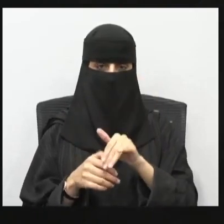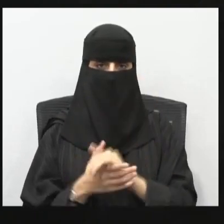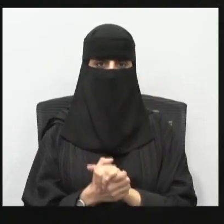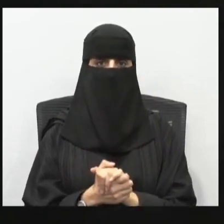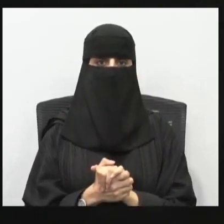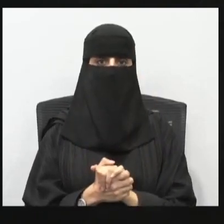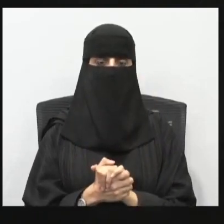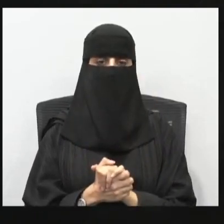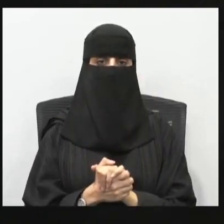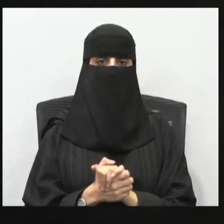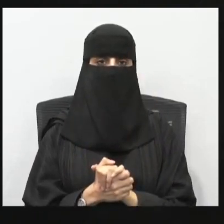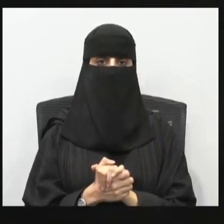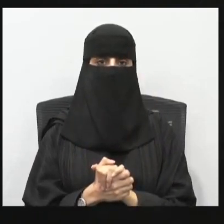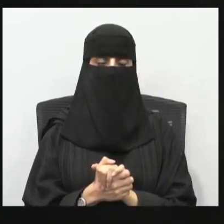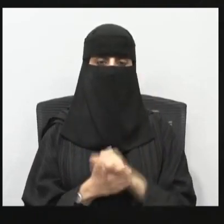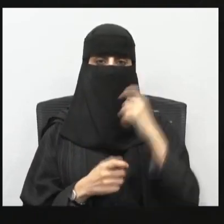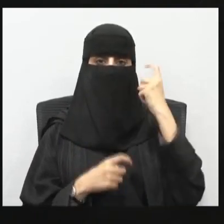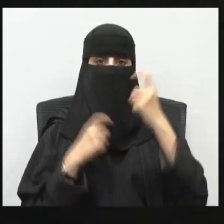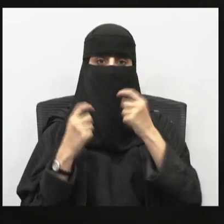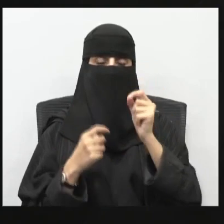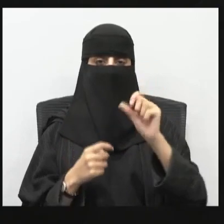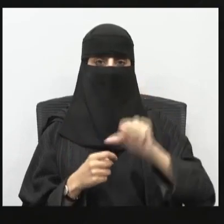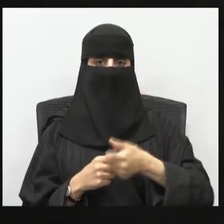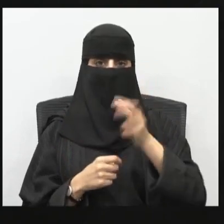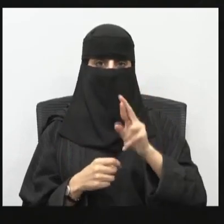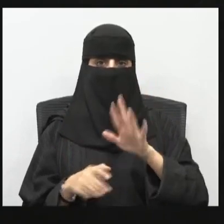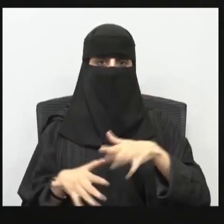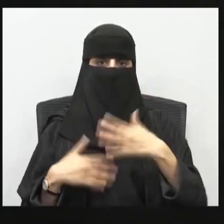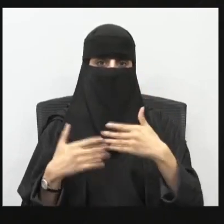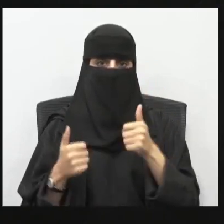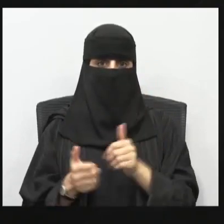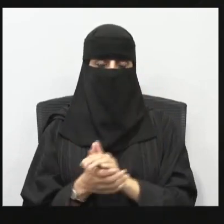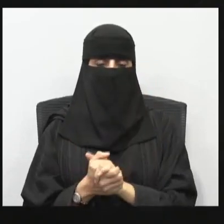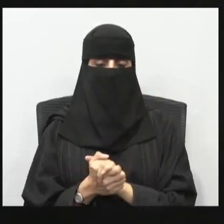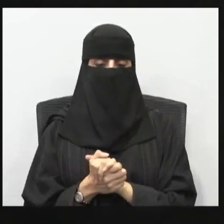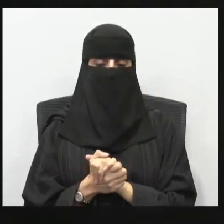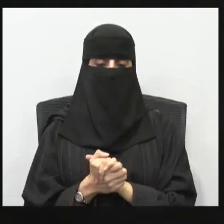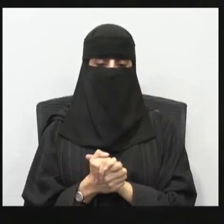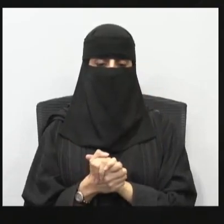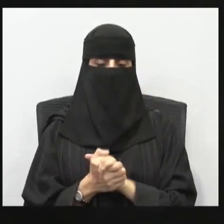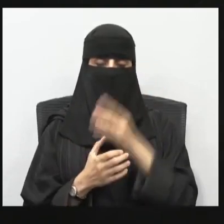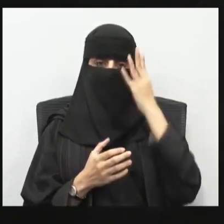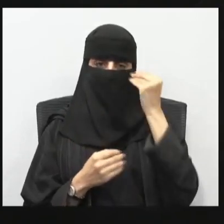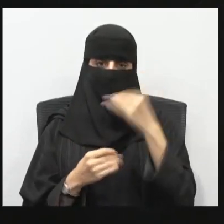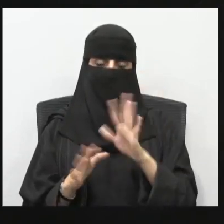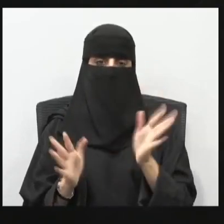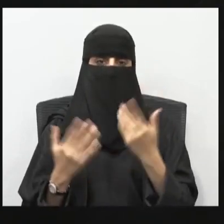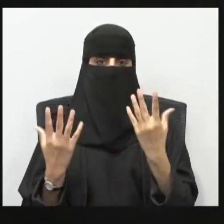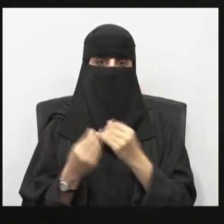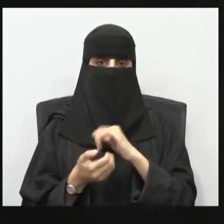من فواز بانه يمزح فقال له دعنا من هذا الكلام ودعنا ايضا نذهب الى